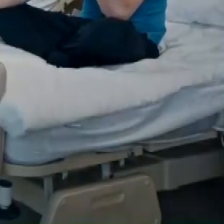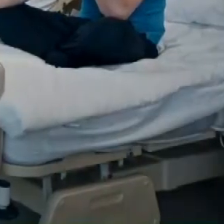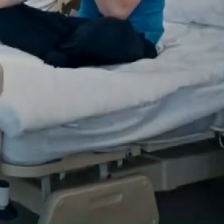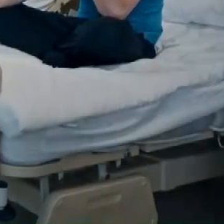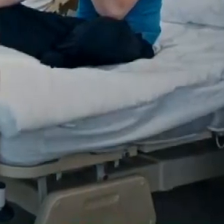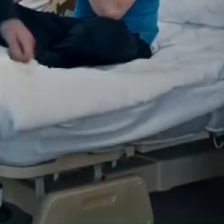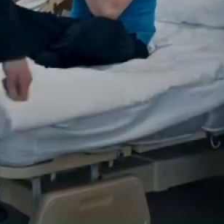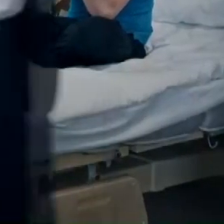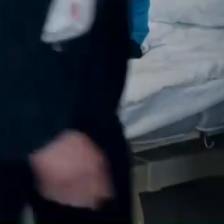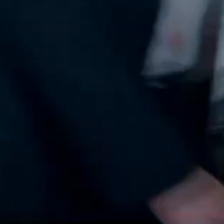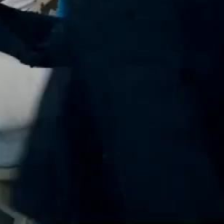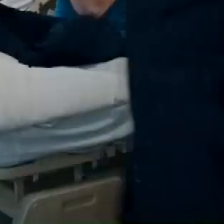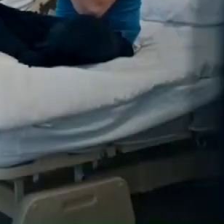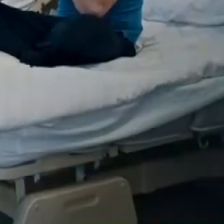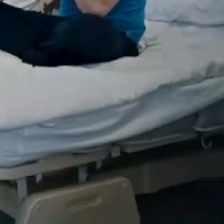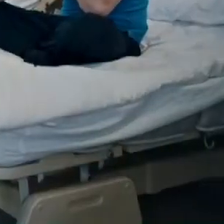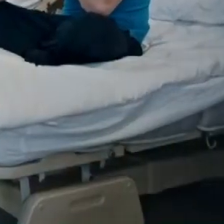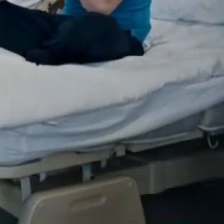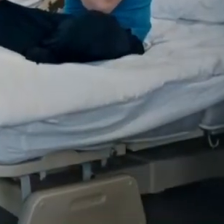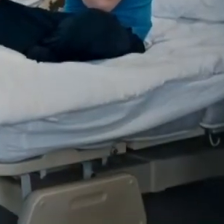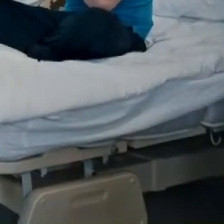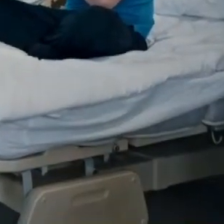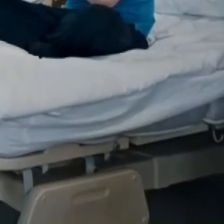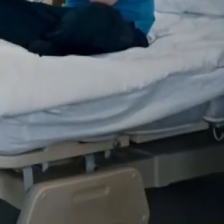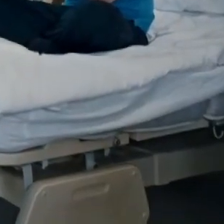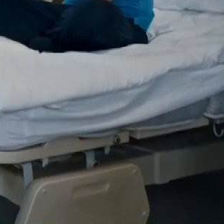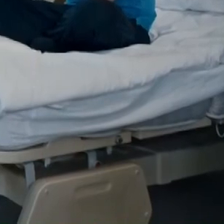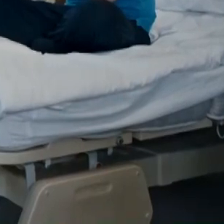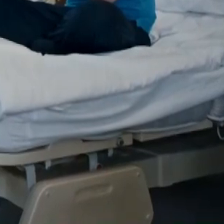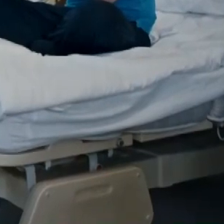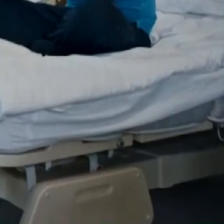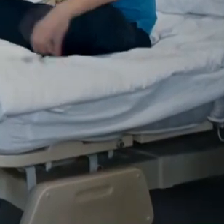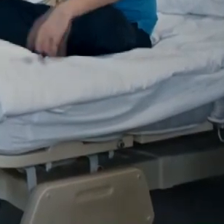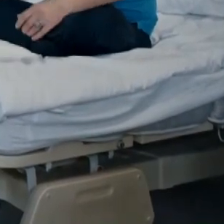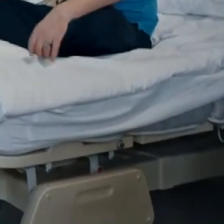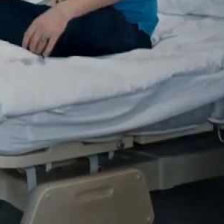Eyvallah. Hadi eyvallah. Sinan bağdaş kurmuş. Kolu bandajlı.